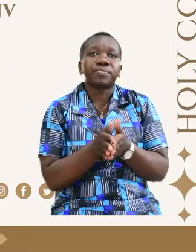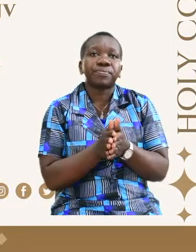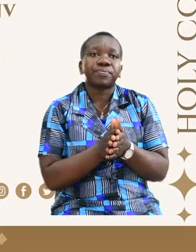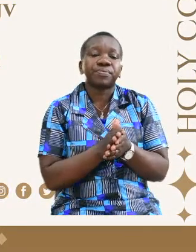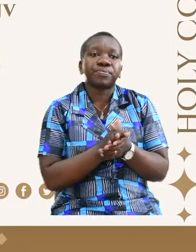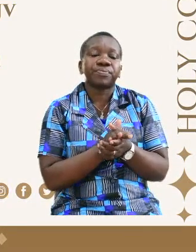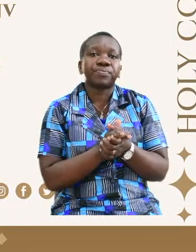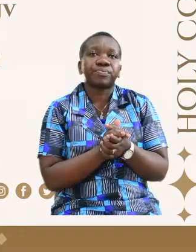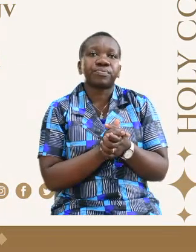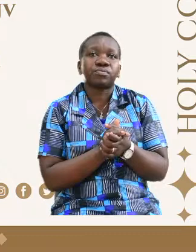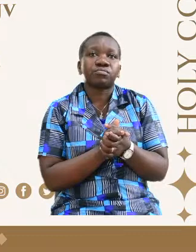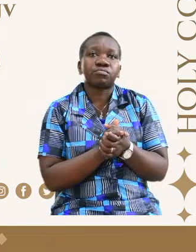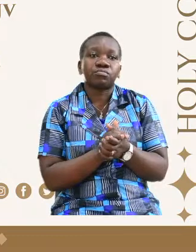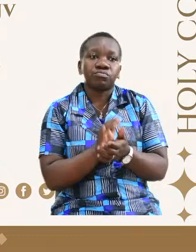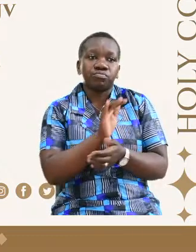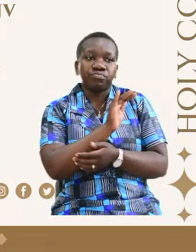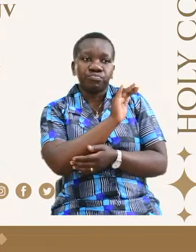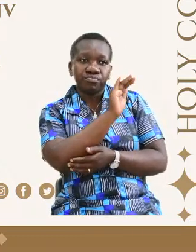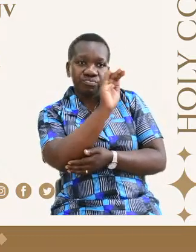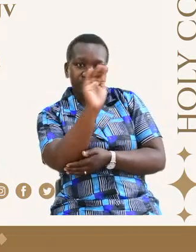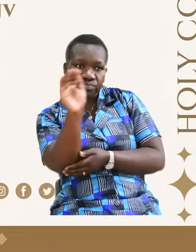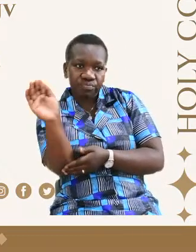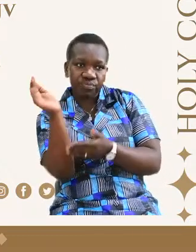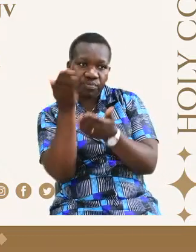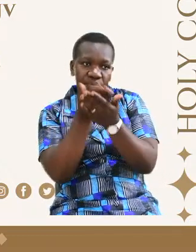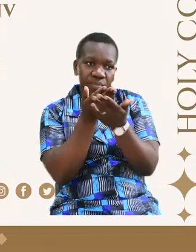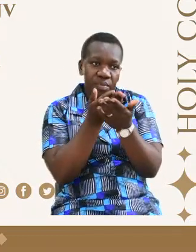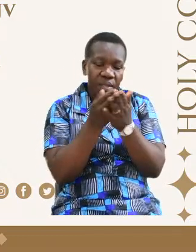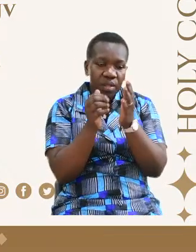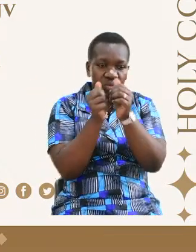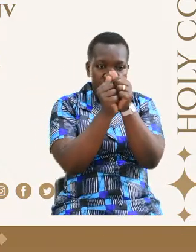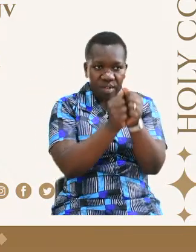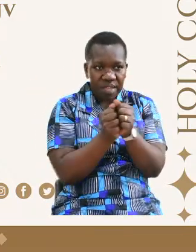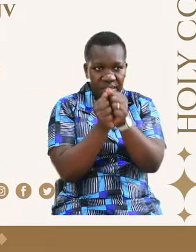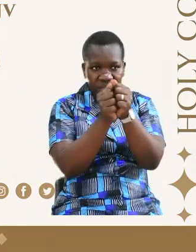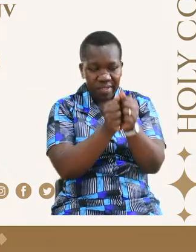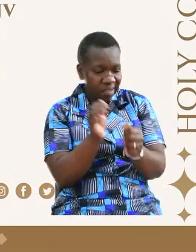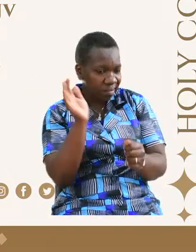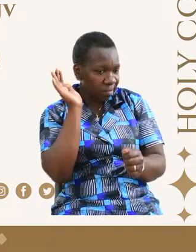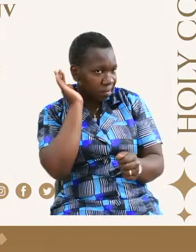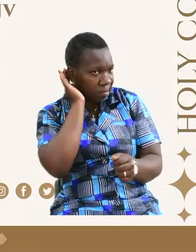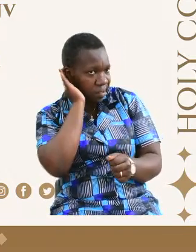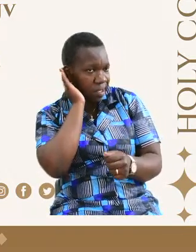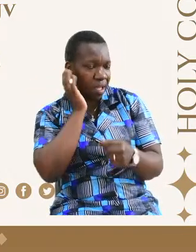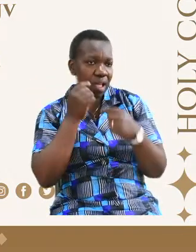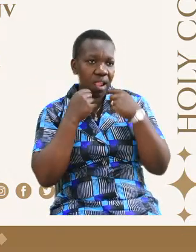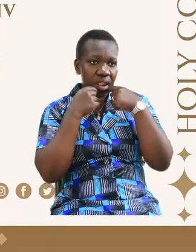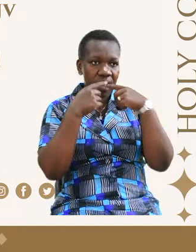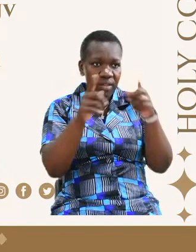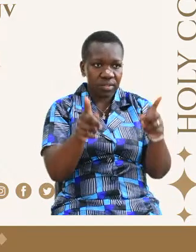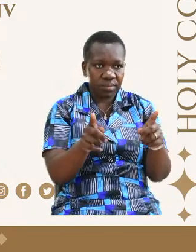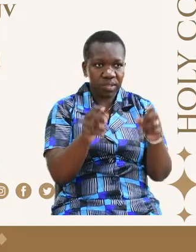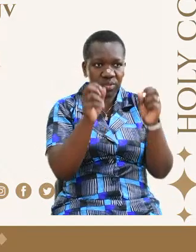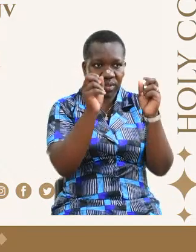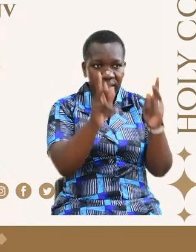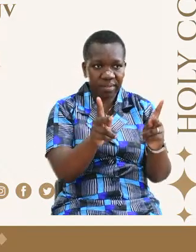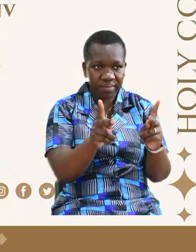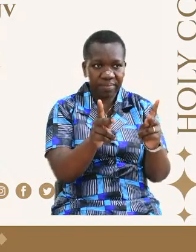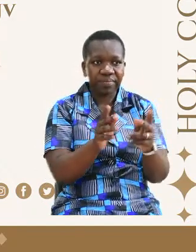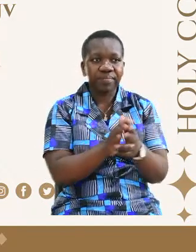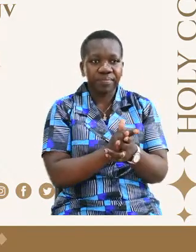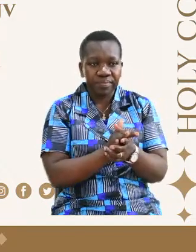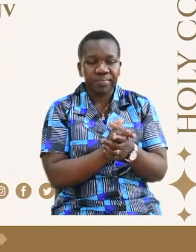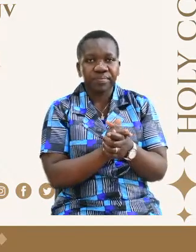Naomba tuandamane pamoja tukasikie matangazo ya siku ya leo. Na tutaanza na